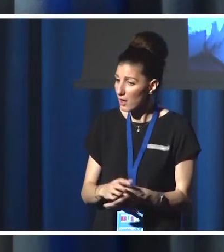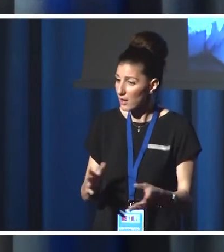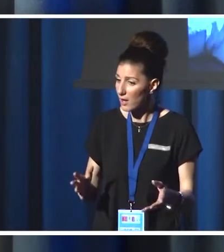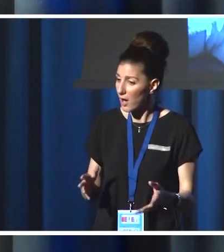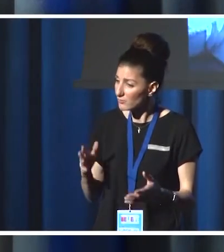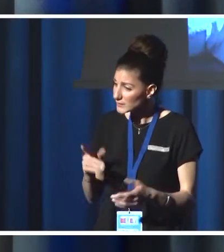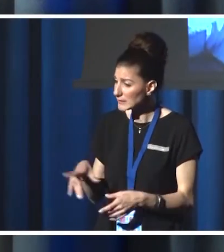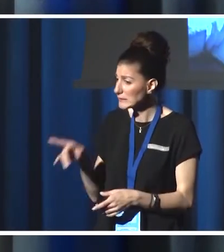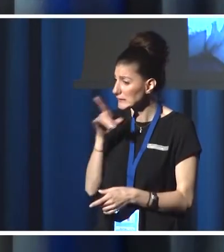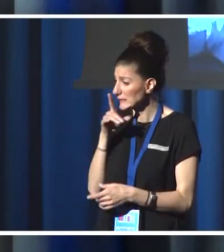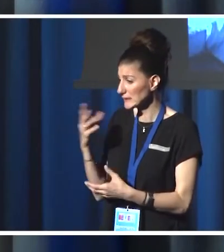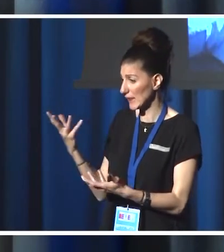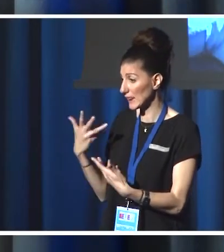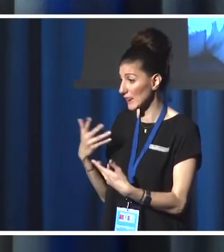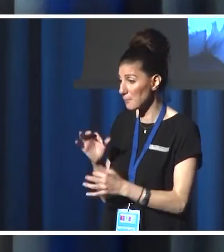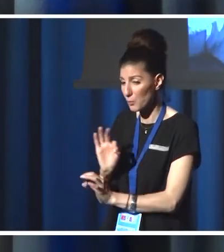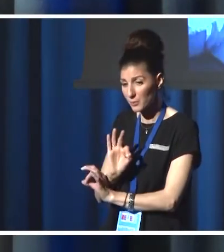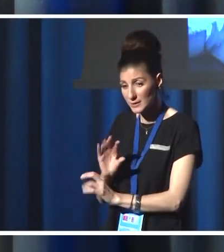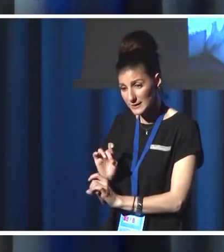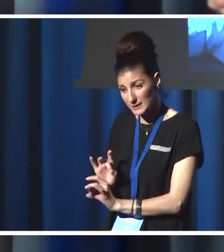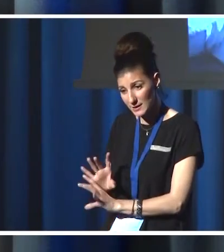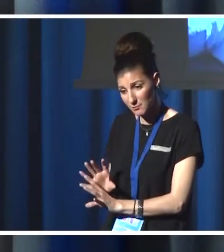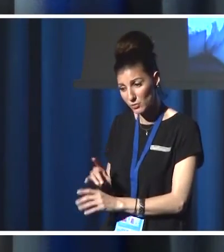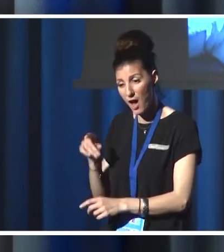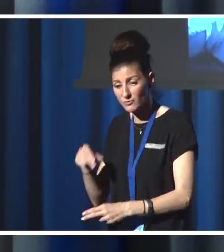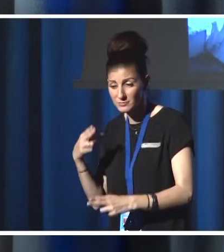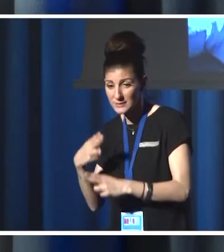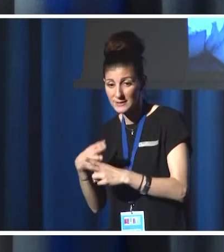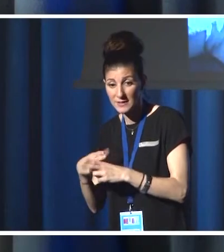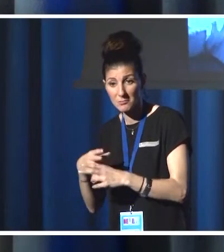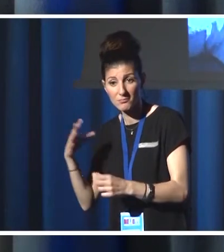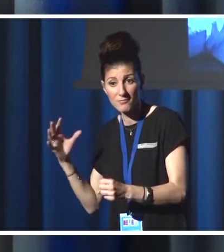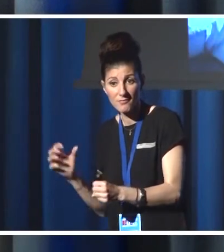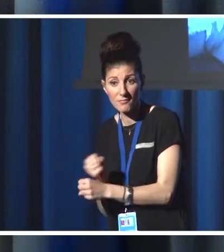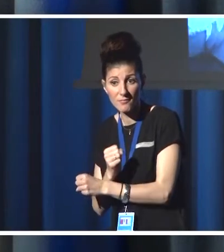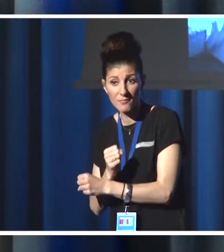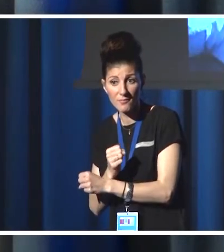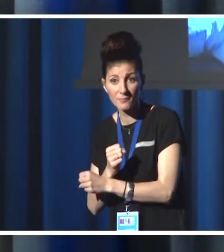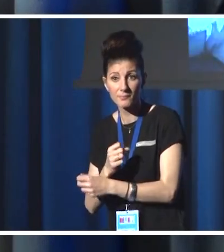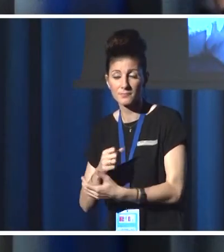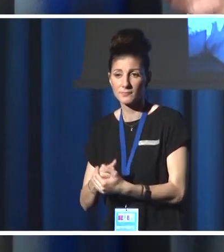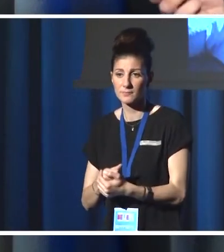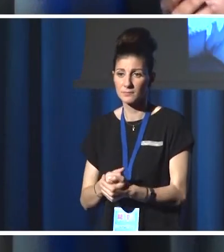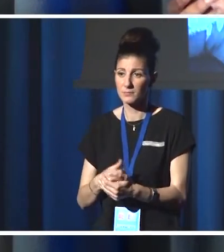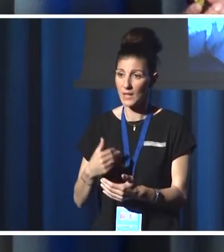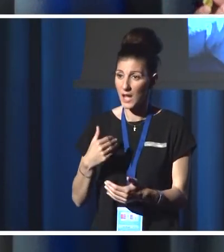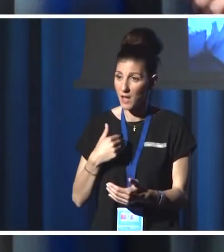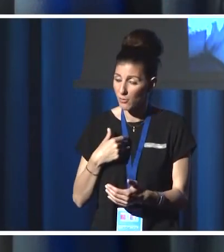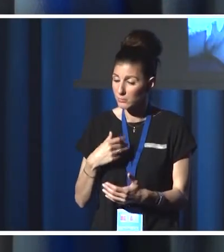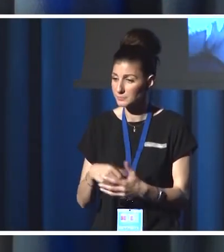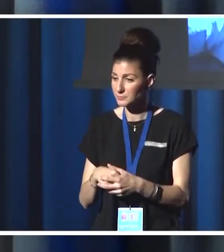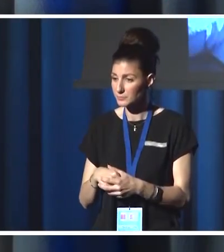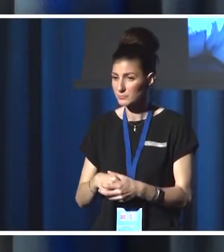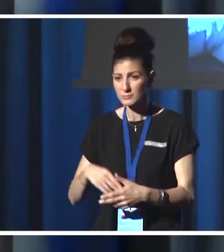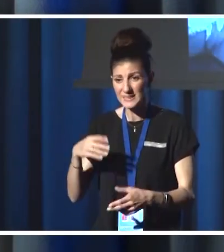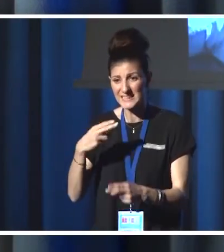περιβάλλον οικογενειακό και είναι πολύ σημαντικό και το λέω αυτό εδώ γιατί δεν θα μαστε όλοι αυτοί που θα προσπαθούμε αλλά θα μαστε και